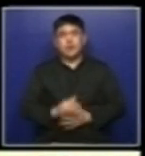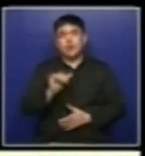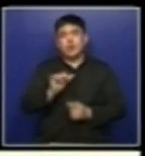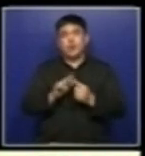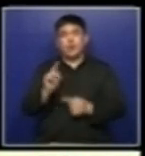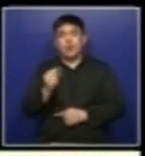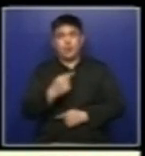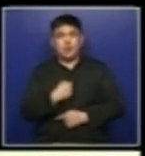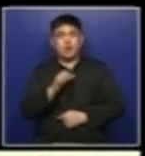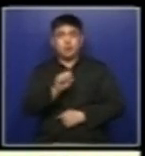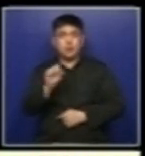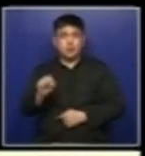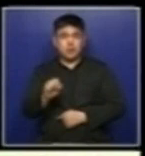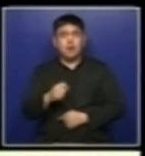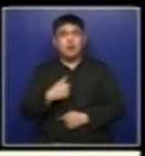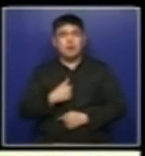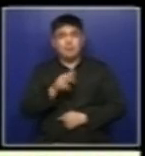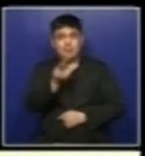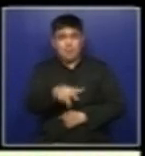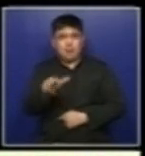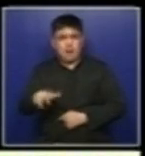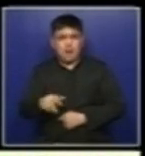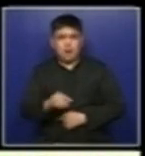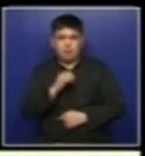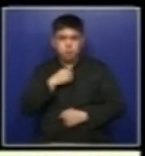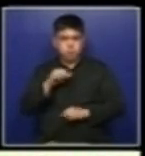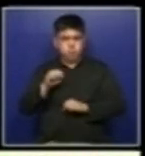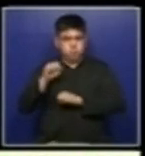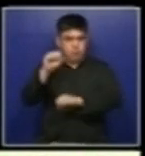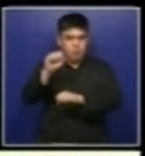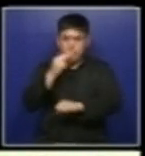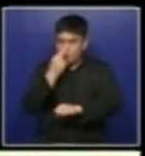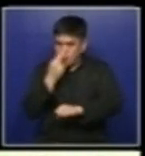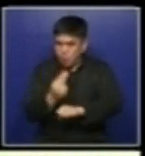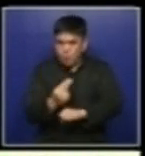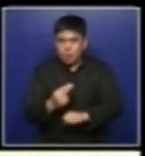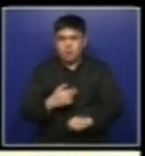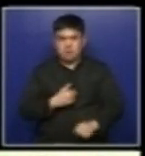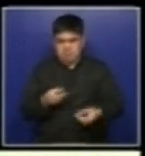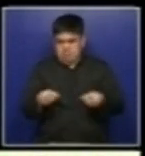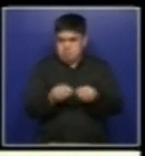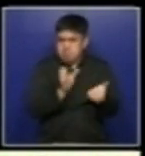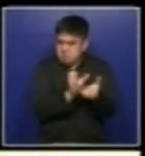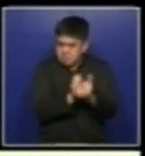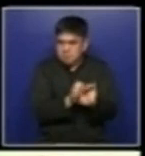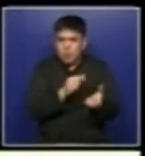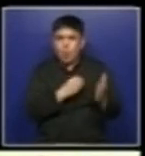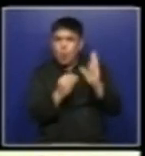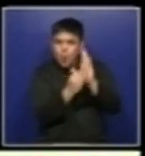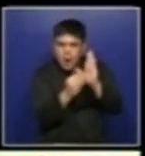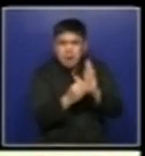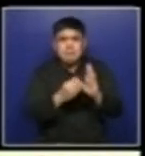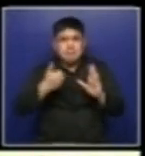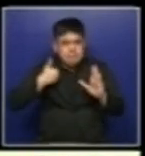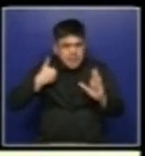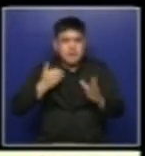ถียรครับส.ส.มหาสารคามพรรคเพื่อไทยครับแฉกลางสภาเลยนะว่าบ่อนที่ธนิยะสีลมใจกลางกทม.เนี่ยเจ้าของ